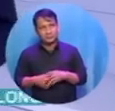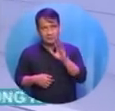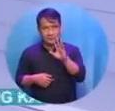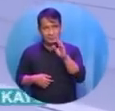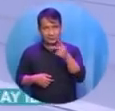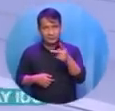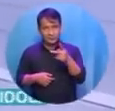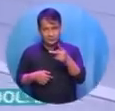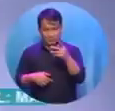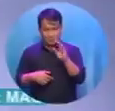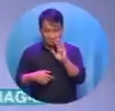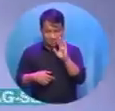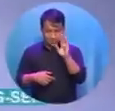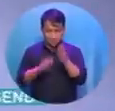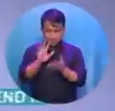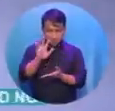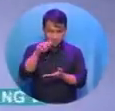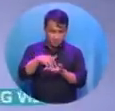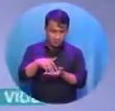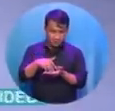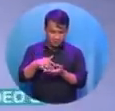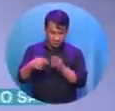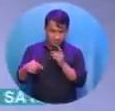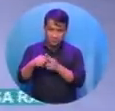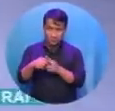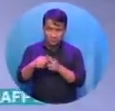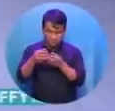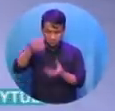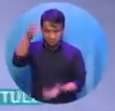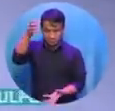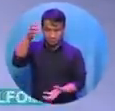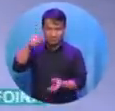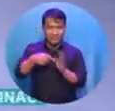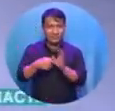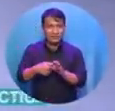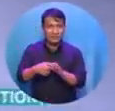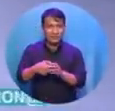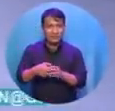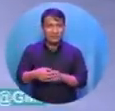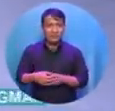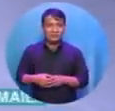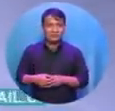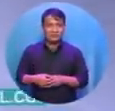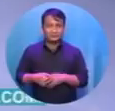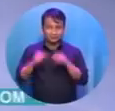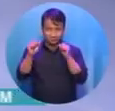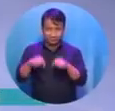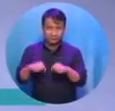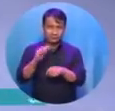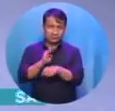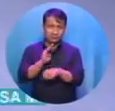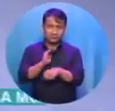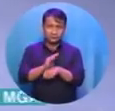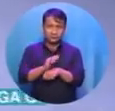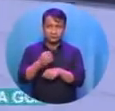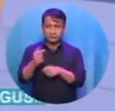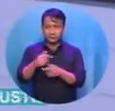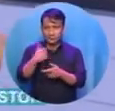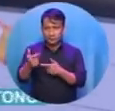5,000 plus. Oh, kita nyo to? Oh. Aba, pwede nyo gawing negosyo to, yung pasa